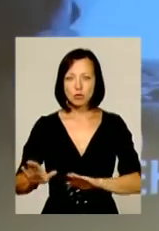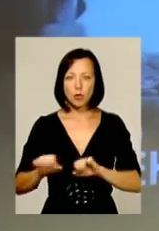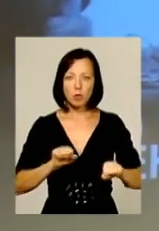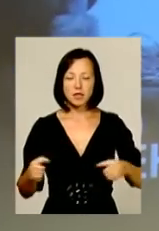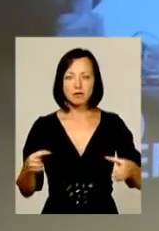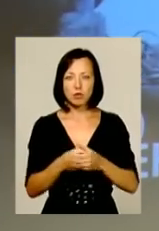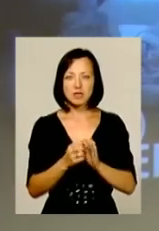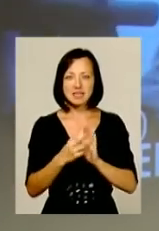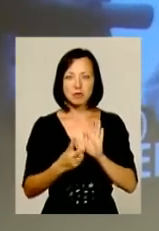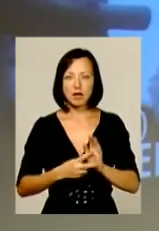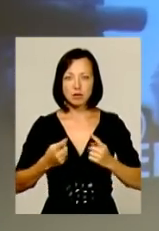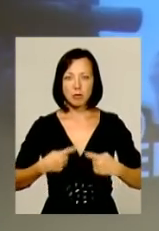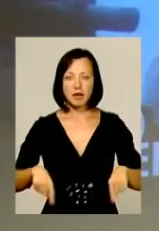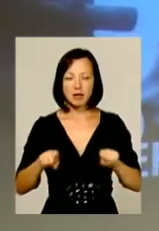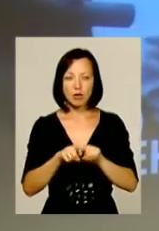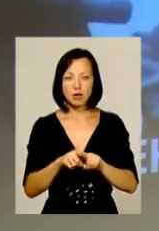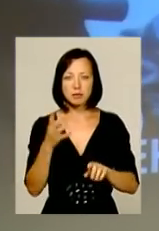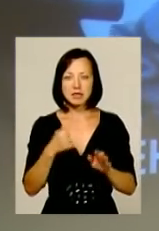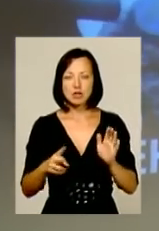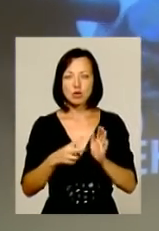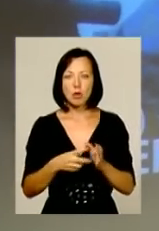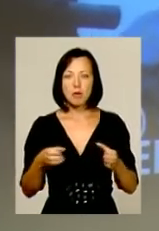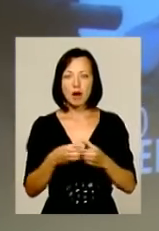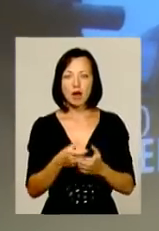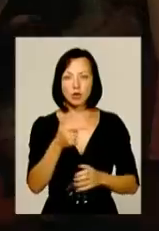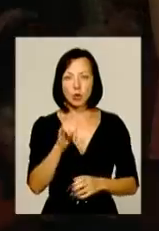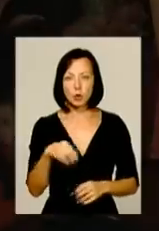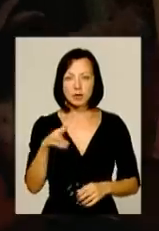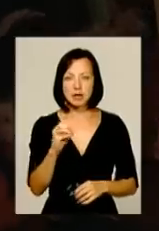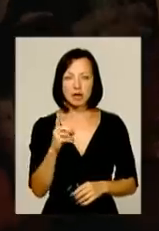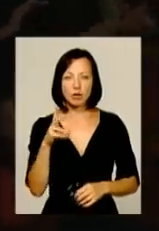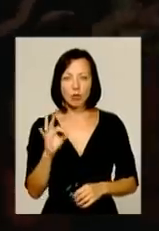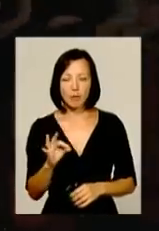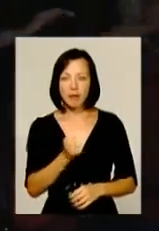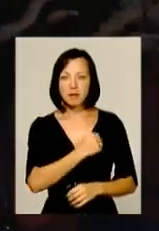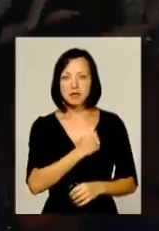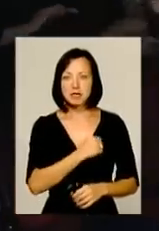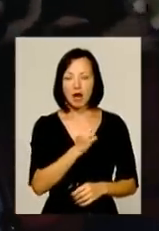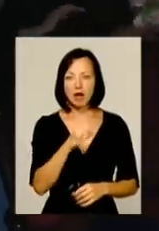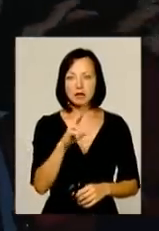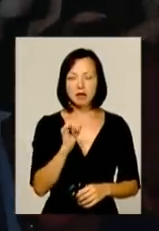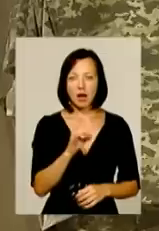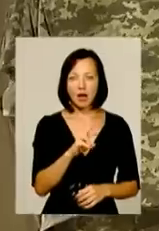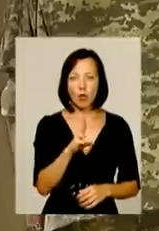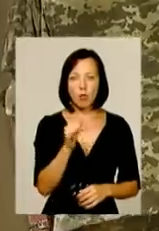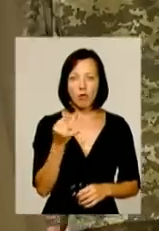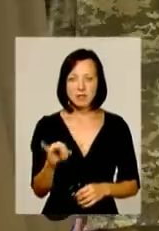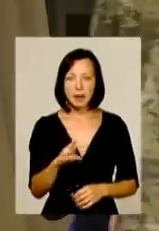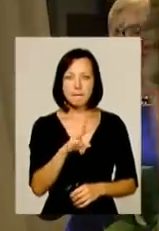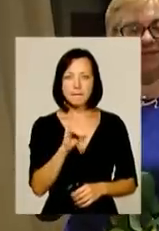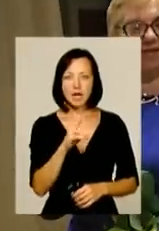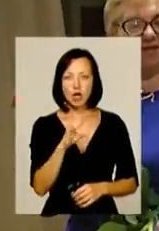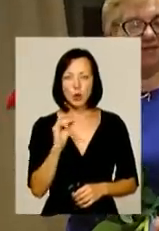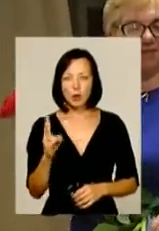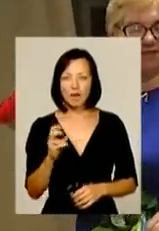взводу 17-го батальйону 57-ї бригади Дмитра Годзенко, бійця батальйону «Айдар» Назара Якубовського, бійця Миколу Микитюка,